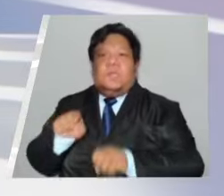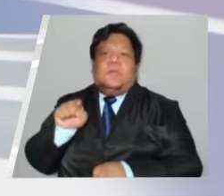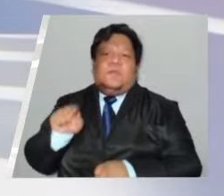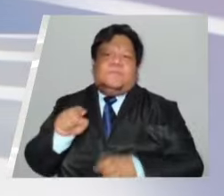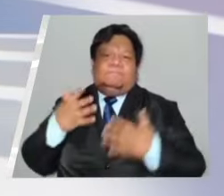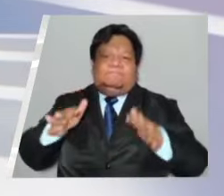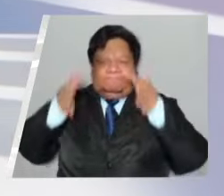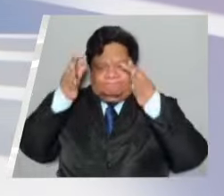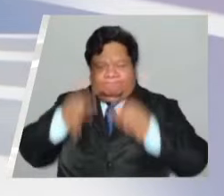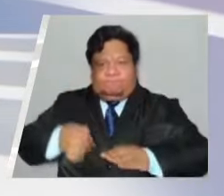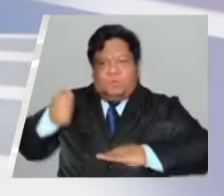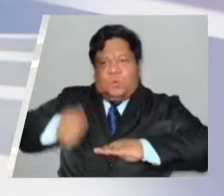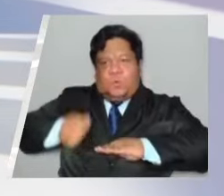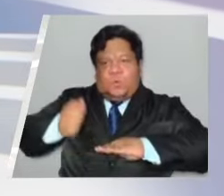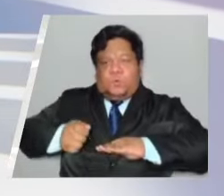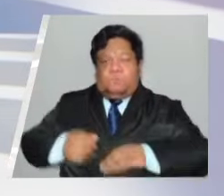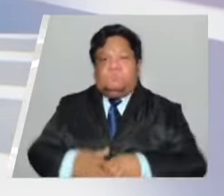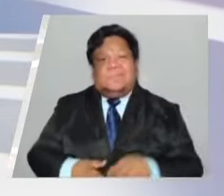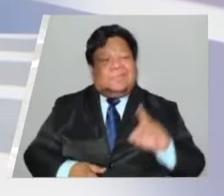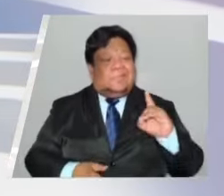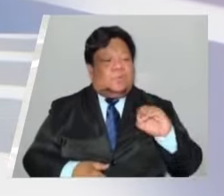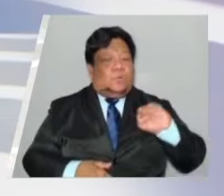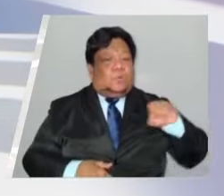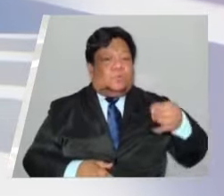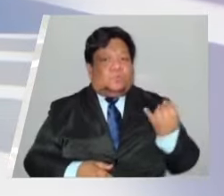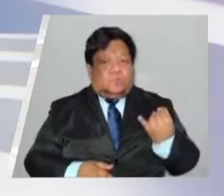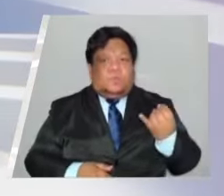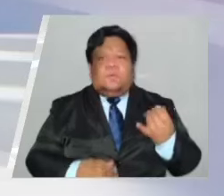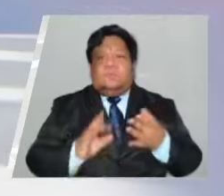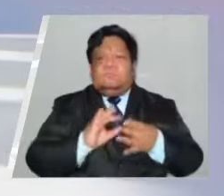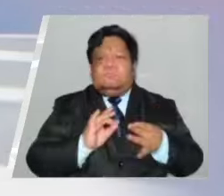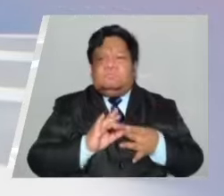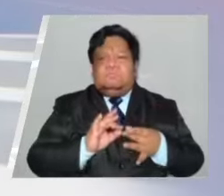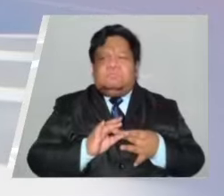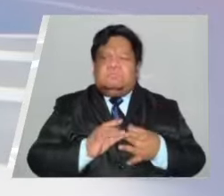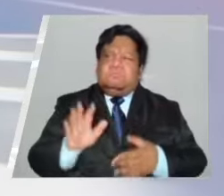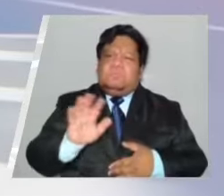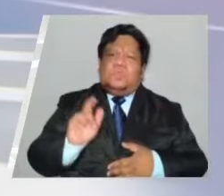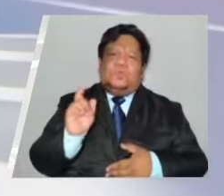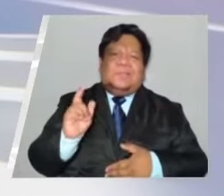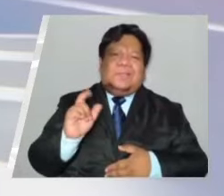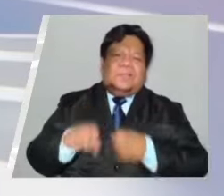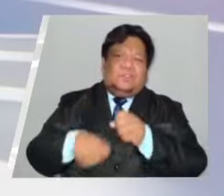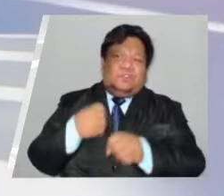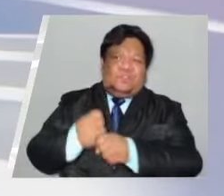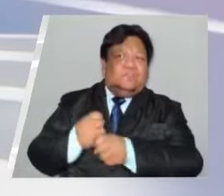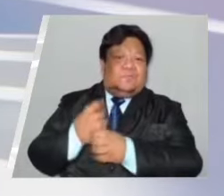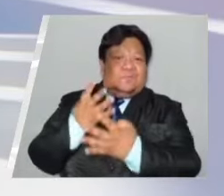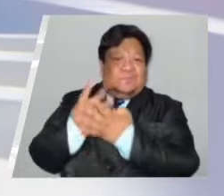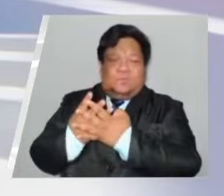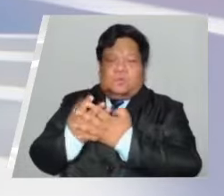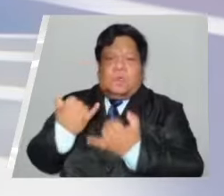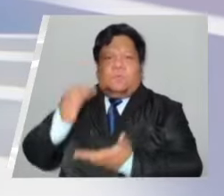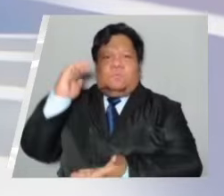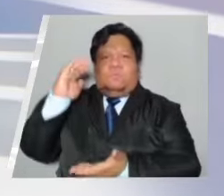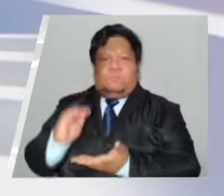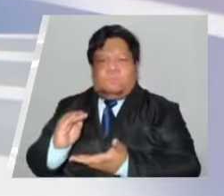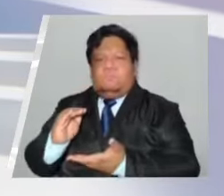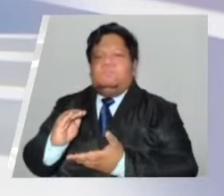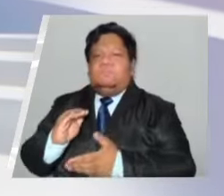sa Department of Justice, mula sa hanggang 20 taong kulong, napababa sa hanggang 4 na taong kulong ang sentensya sa mga